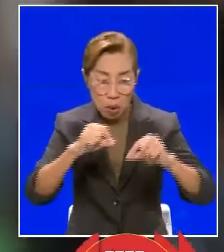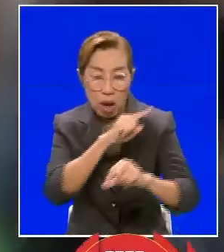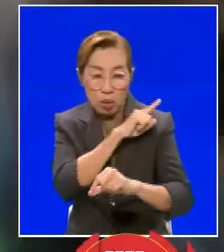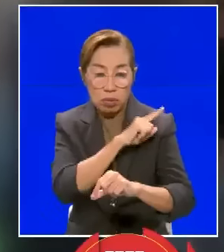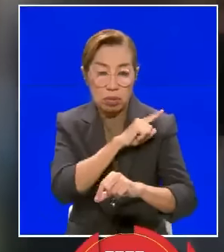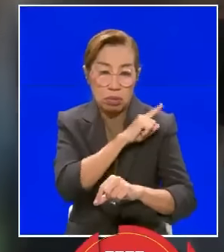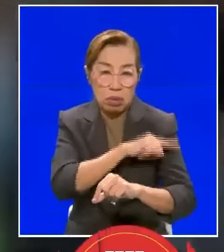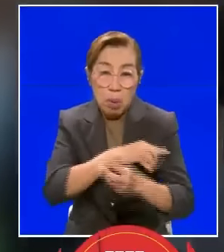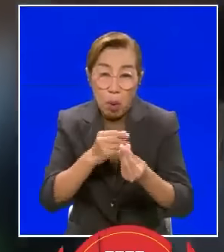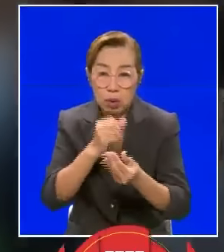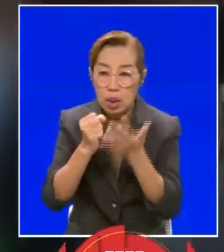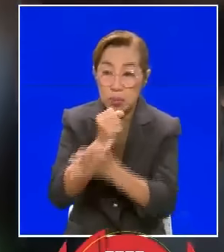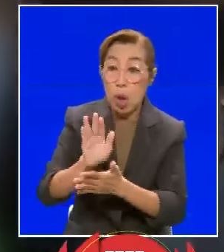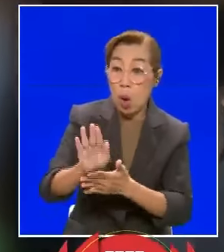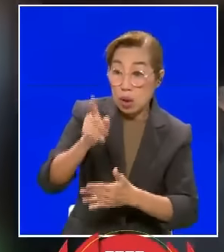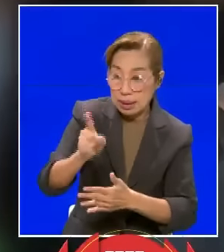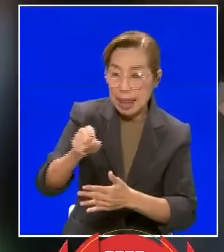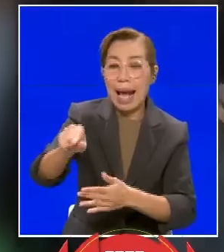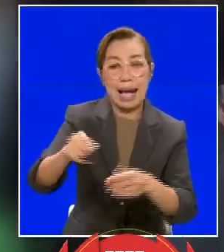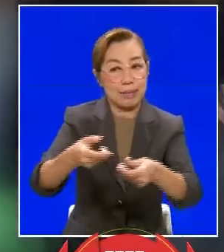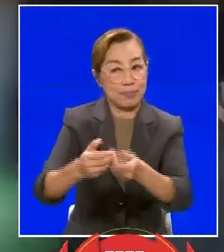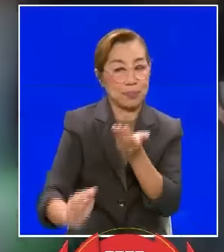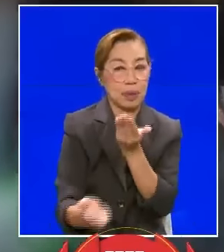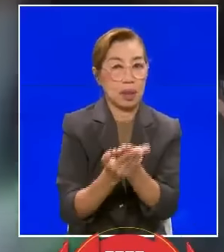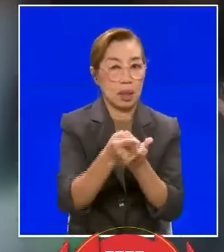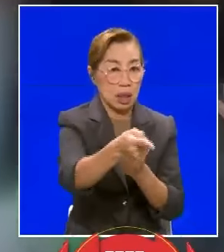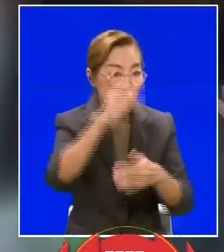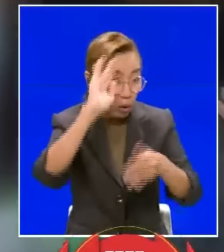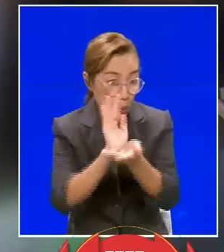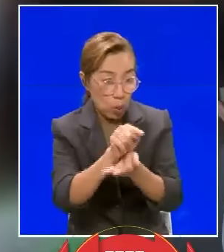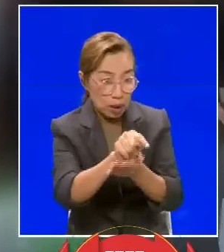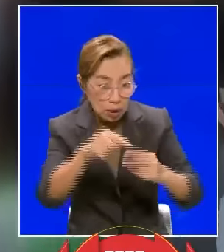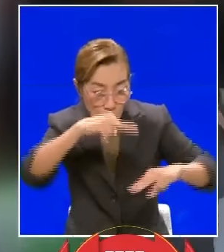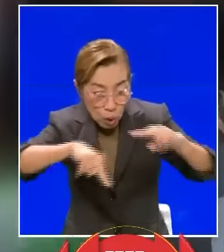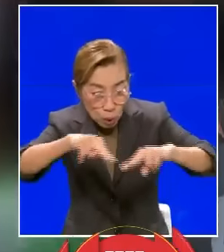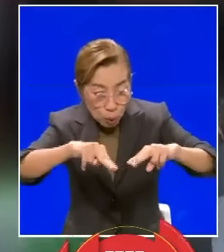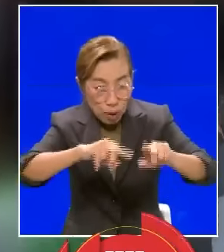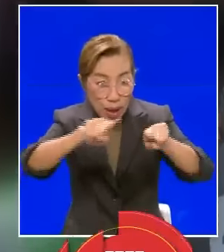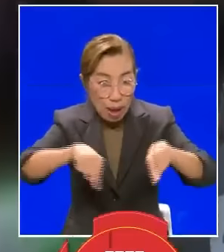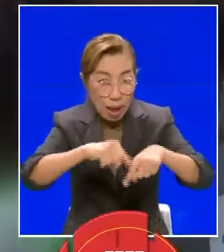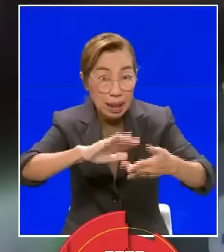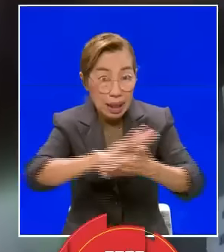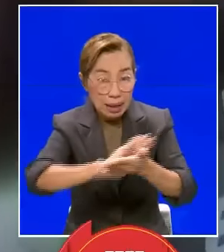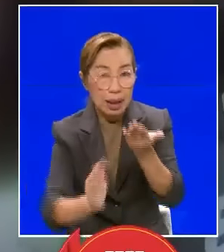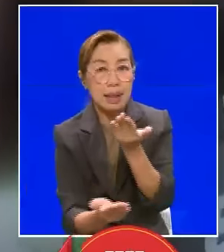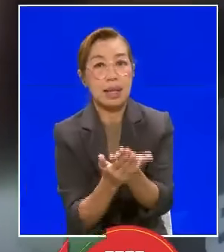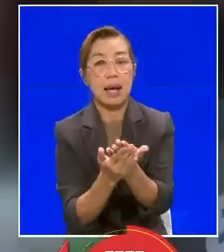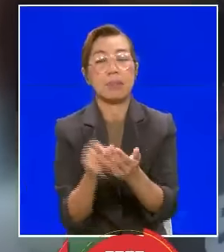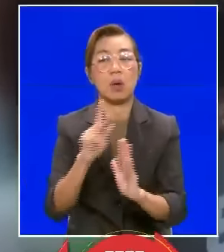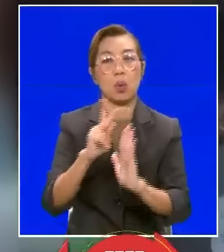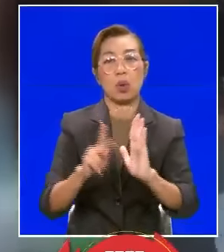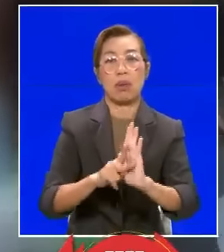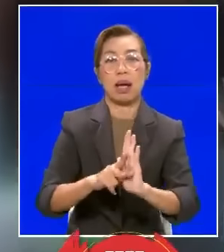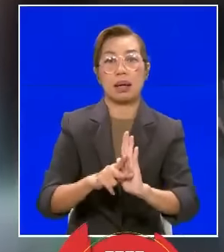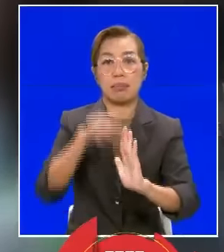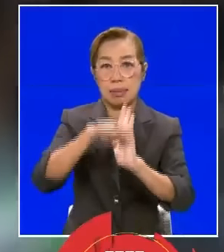รวมกับผลตรวจสอบซองพลาสติกของกองพิสูจน์หลักฐานแล้วก็ดำเนินการตามขั้นตอนของกฎหมายนะครับในเบื้อง